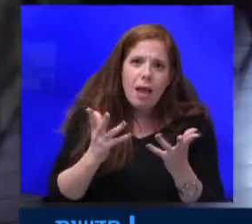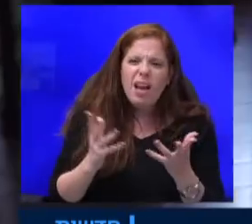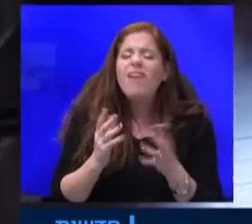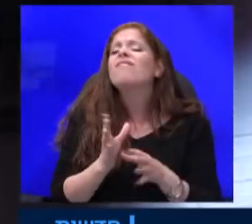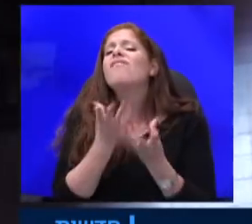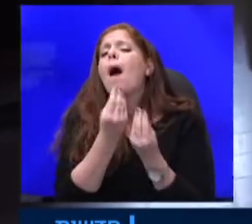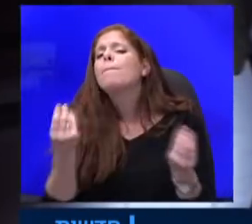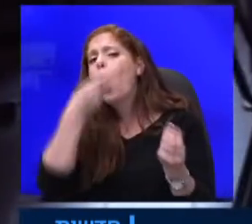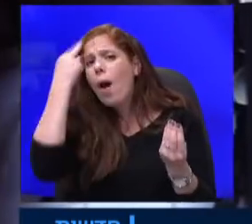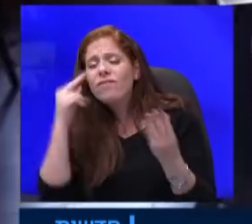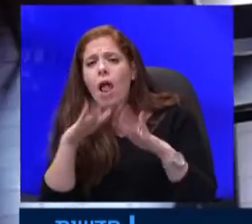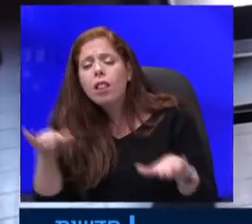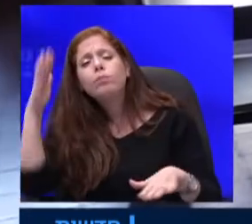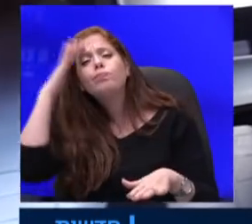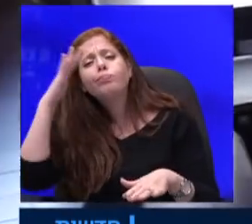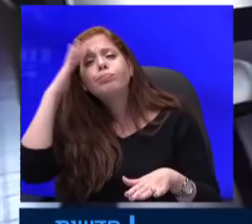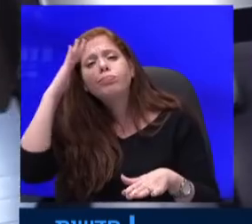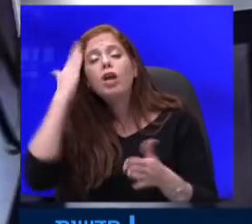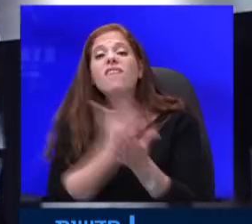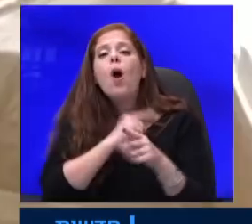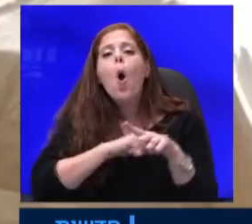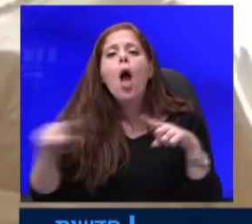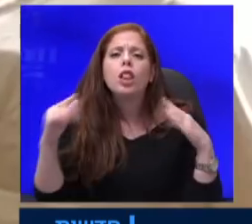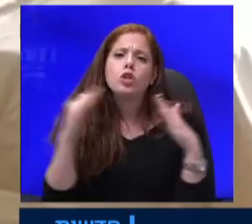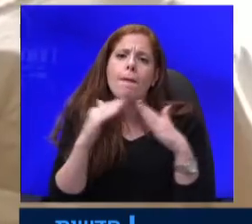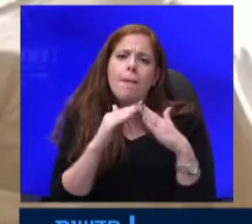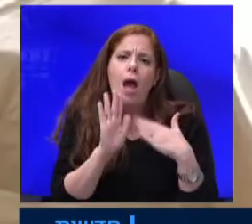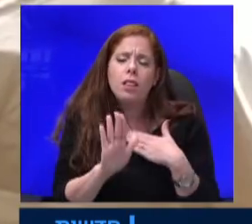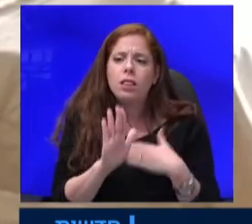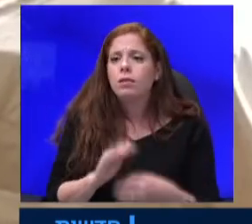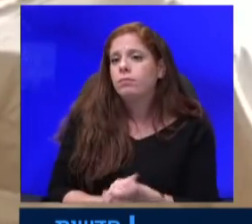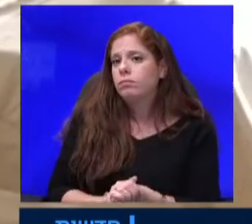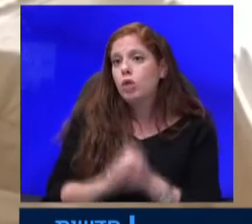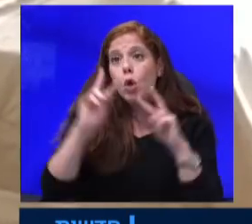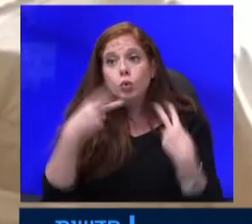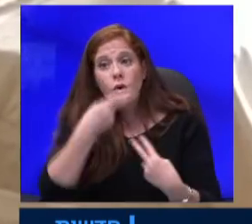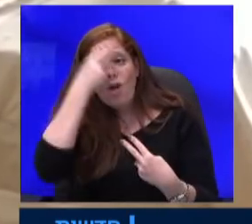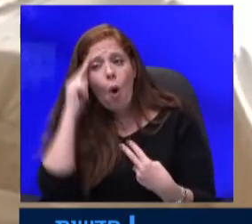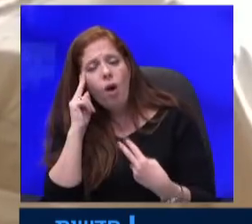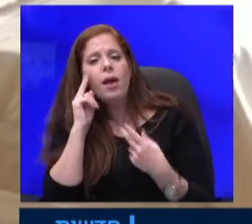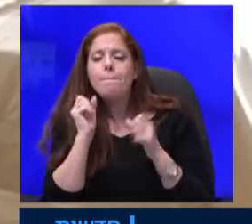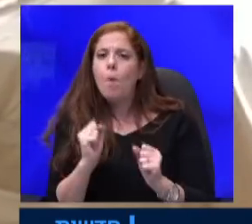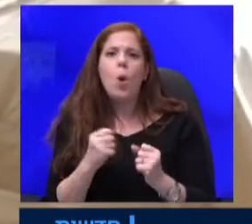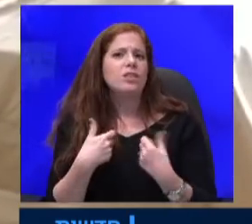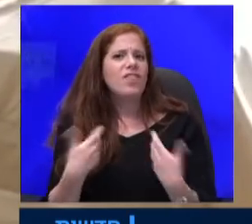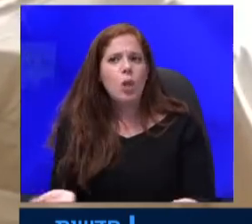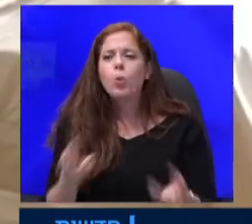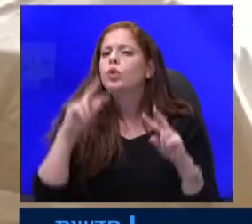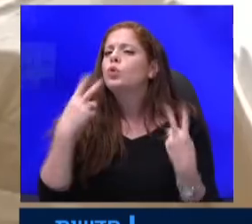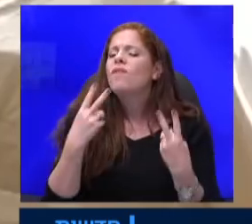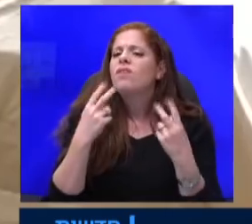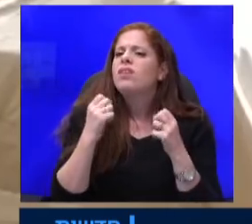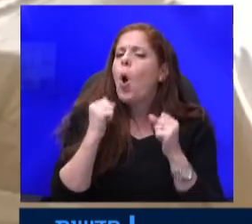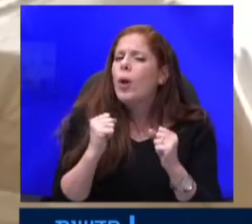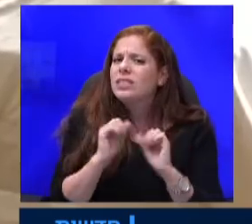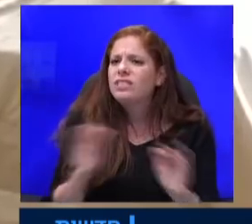שקרוב לחודש יושבים בבית. שוב משאירים אותנו ההורים בחוסר ודאות. שוב חוסר יציבות גם לילדים, גם להורים